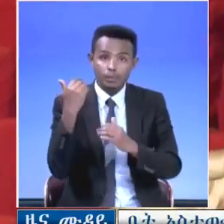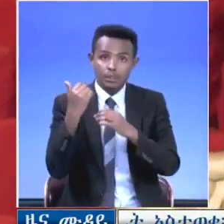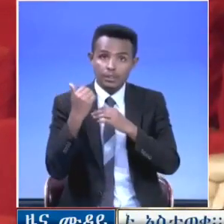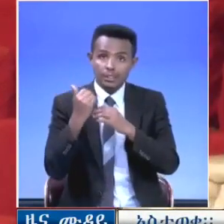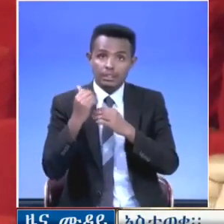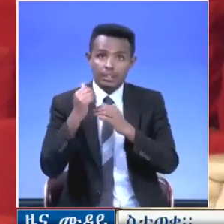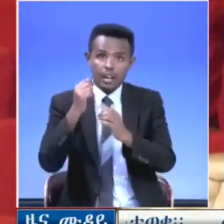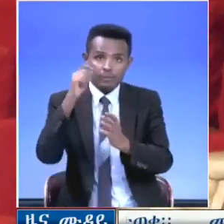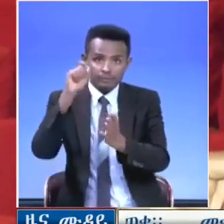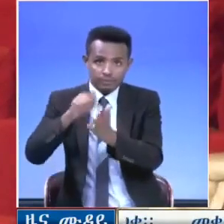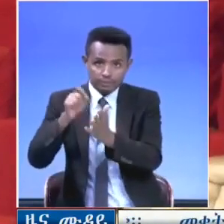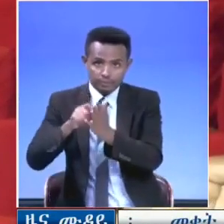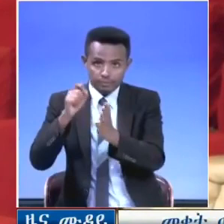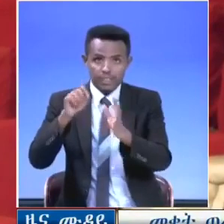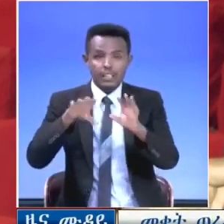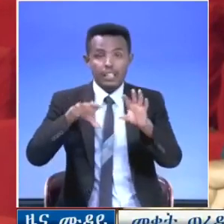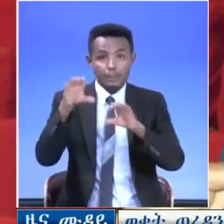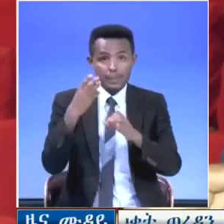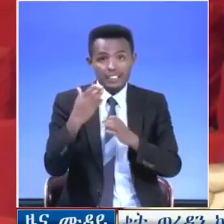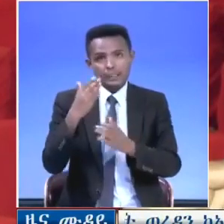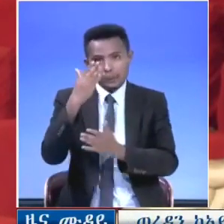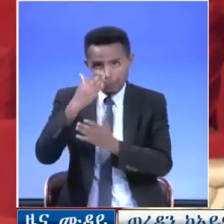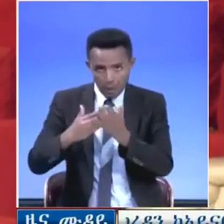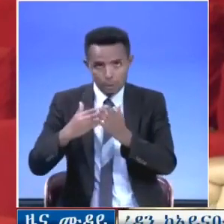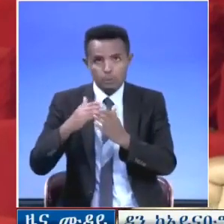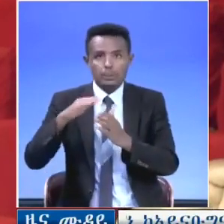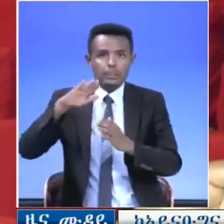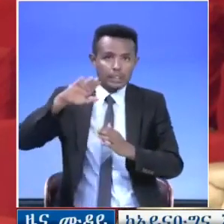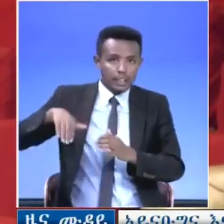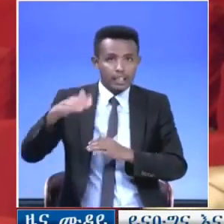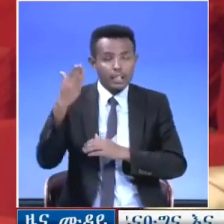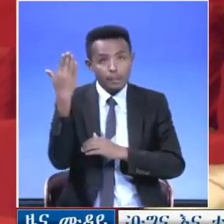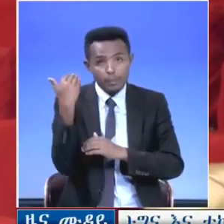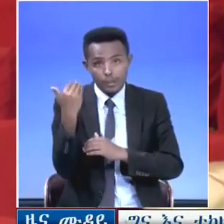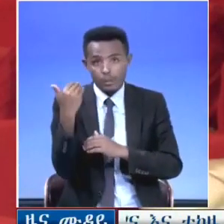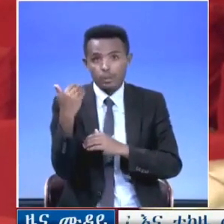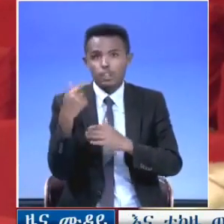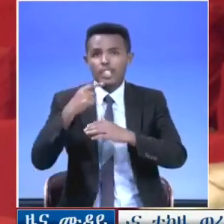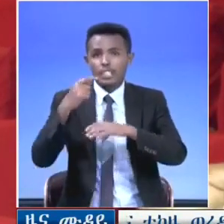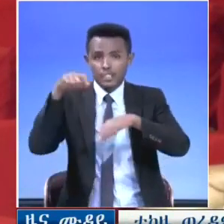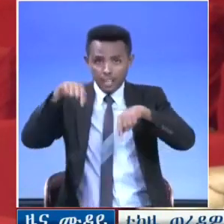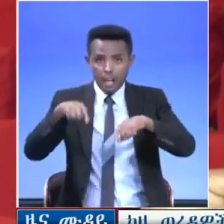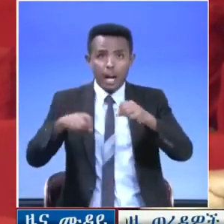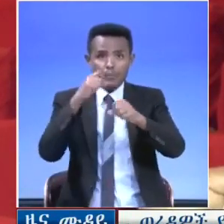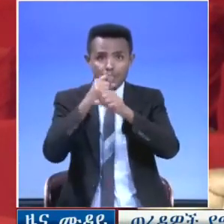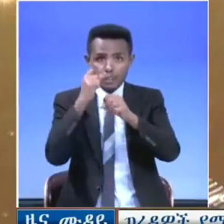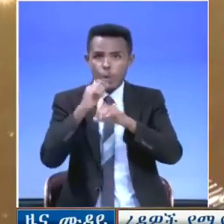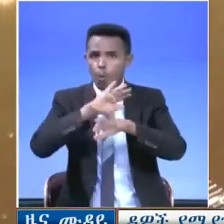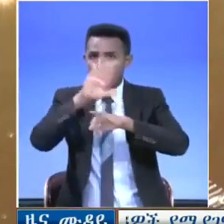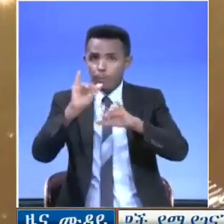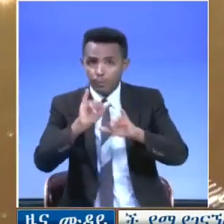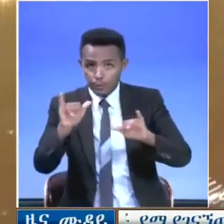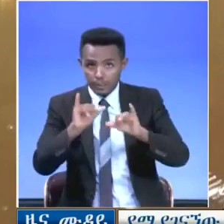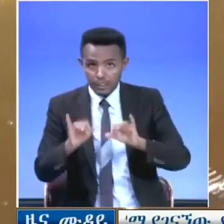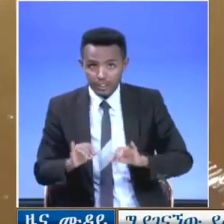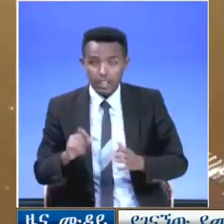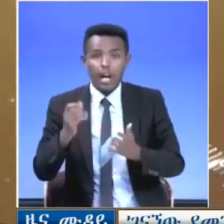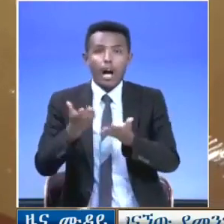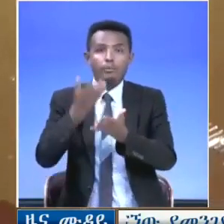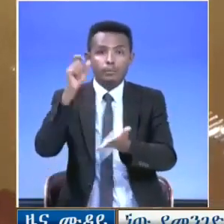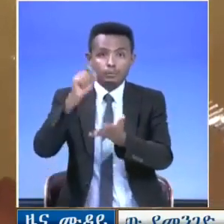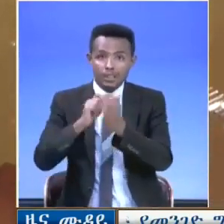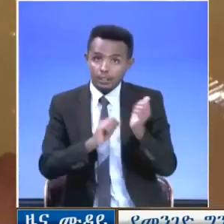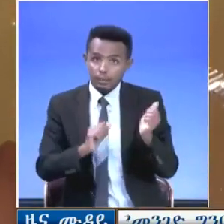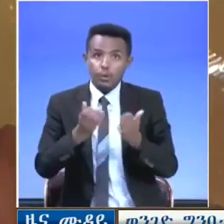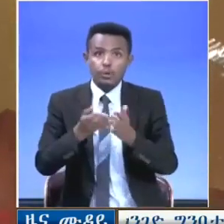የተወሰነ መንግስት ሰራተኛ ያስመዘግብ፣ የተወሰነ መንግስት ሰራተኛ ያስመዘግብም። የዘንድሮ ለየት የሚያደርገው ሁሉም በወጥነት ሀብቱን ያስመዝግቧል። ሙስናን ቀድሞ ለመከላከል